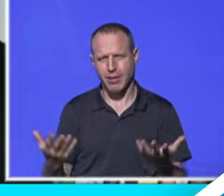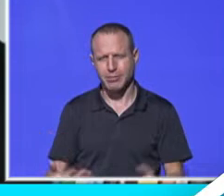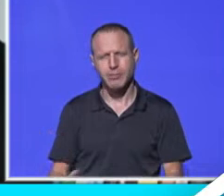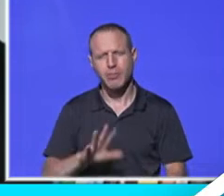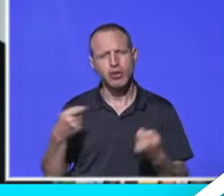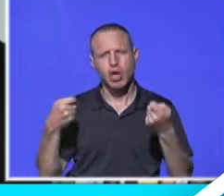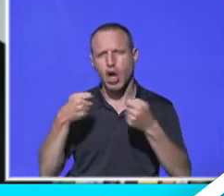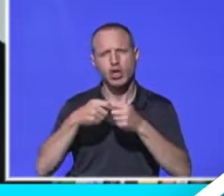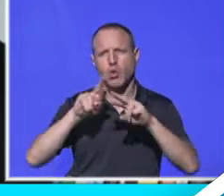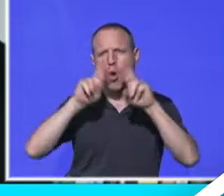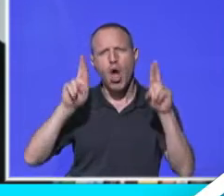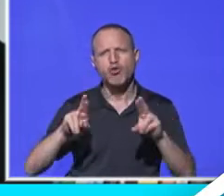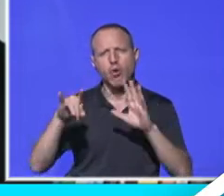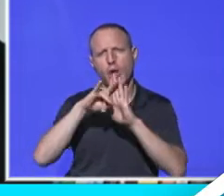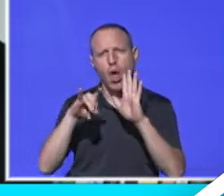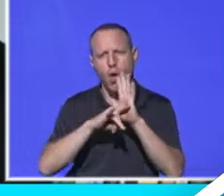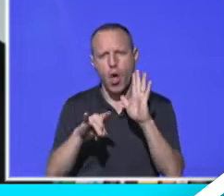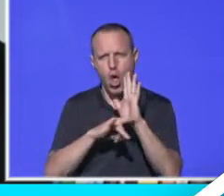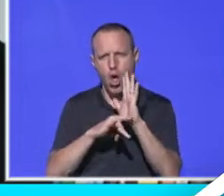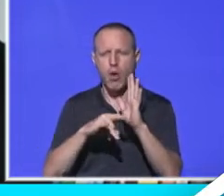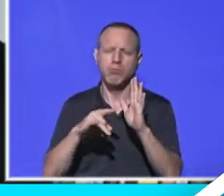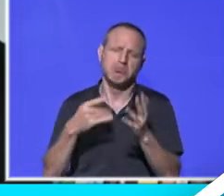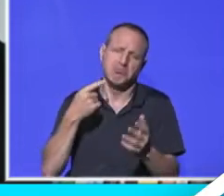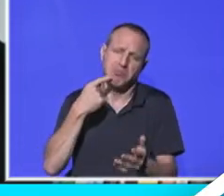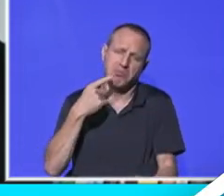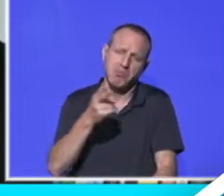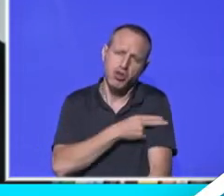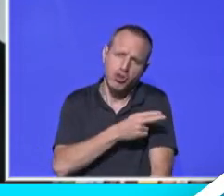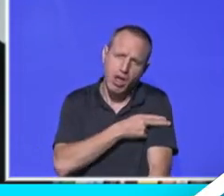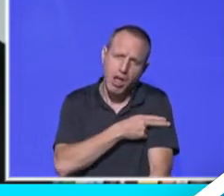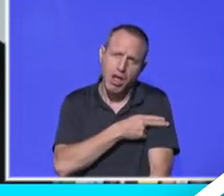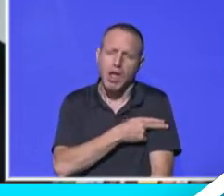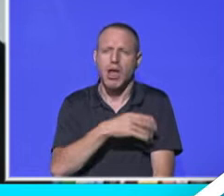מה שקשור לרשויות החוק, בוא נגיד למשטרה,